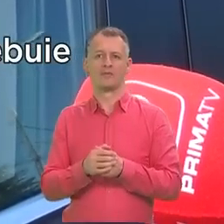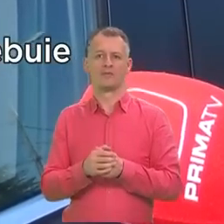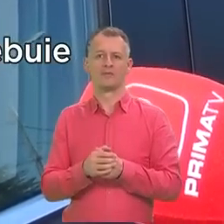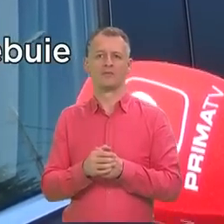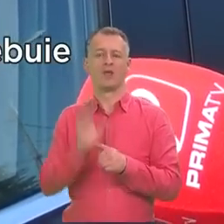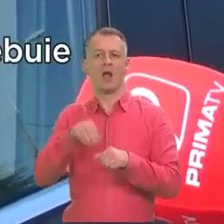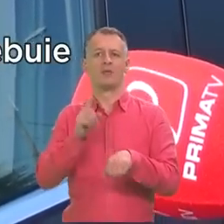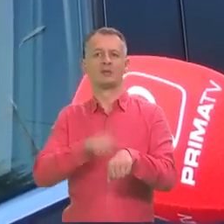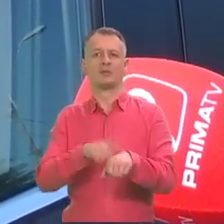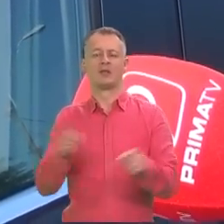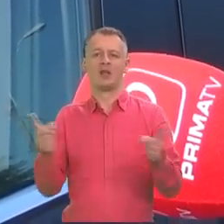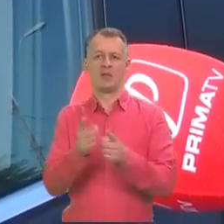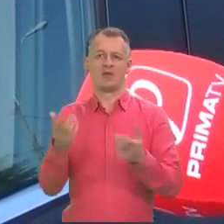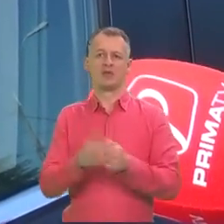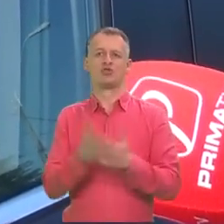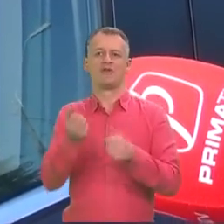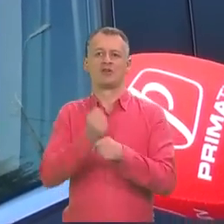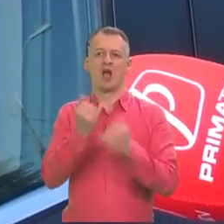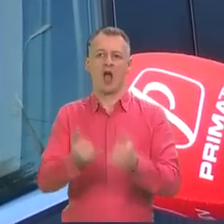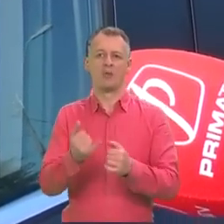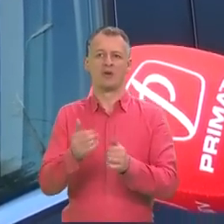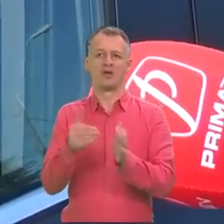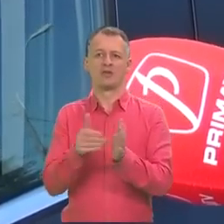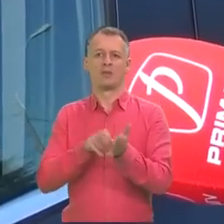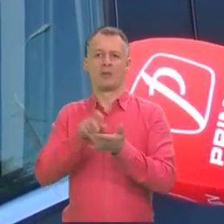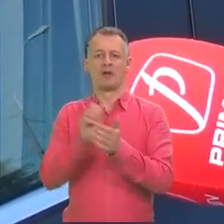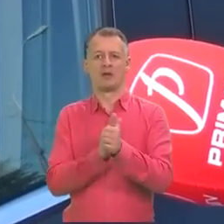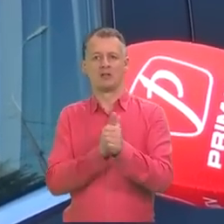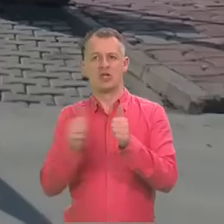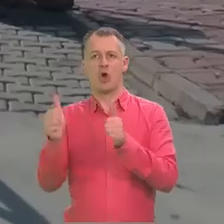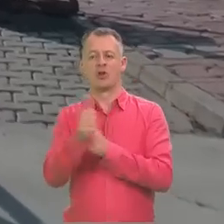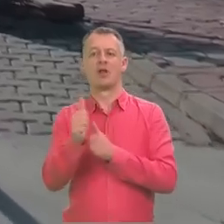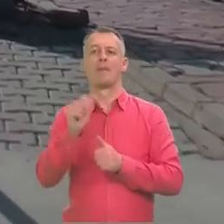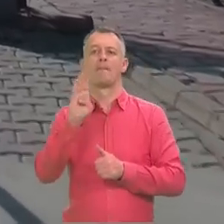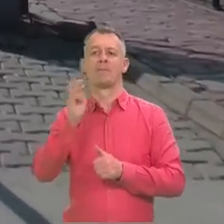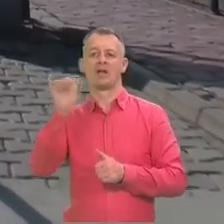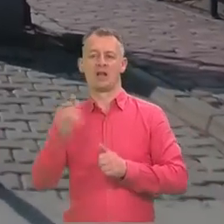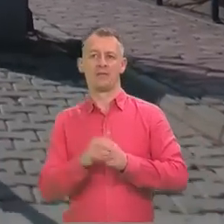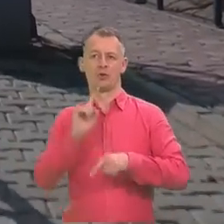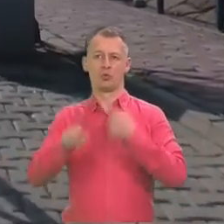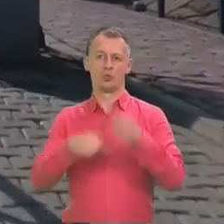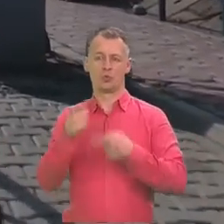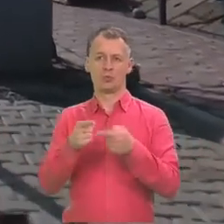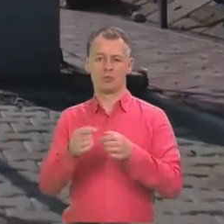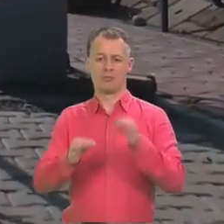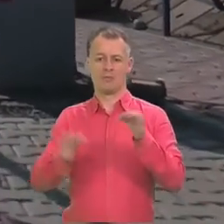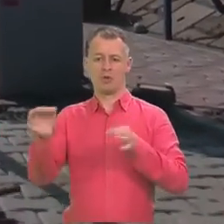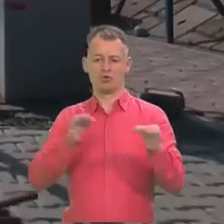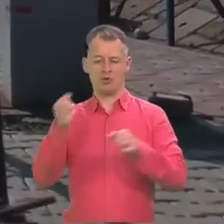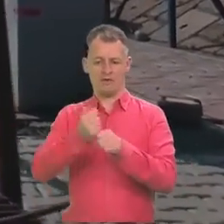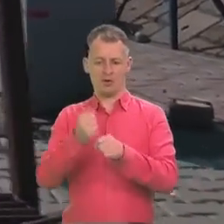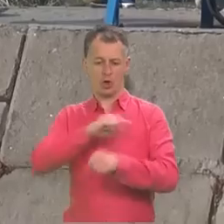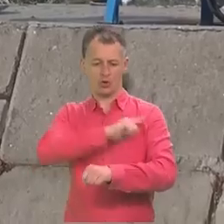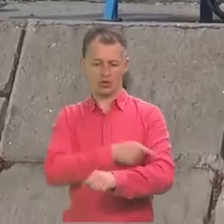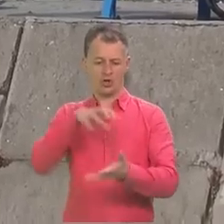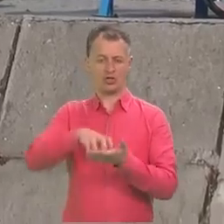you I have doing? Limit time now. What are you doing now? Now I go to Brăila. În urma măsurătorilor făcute, autoritățile locale se așteaptă